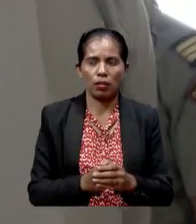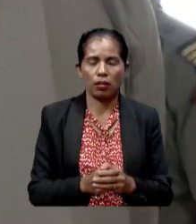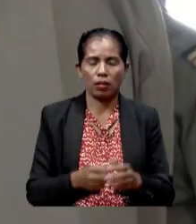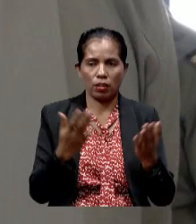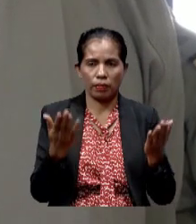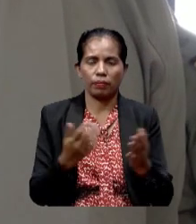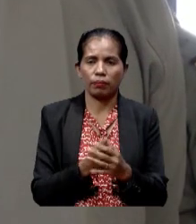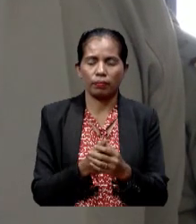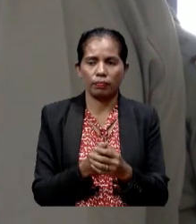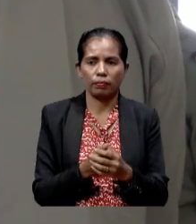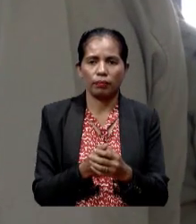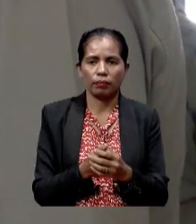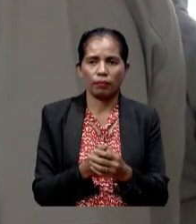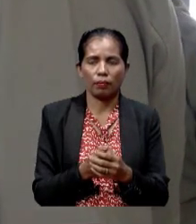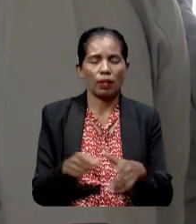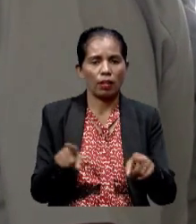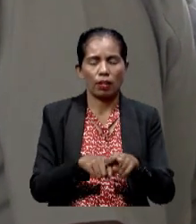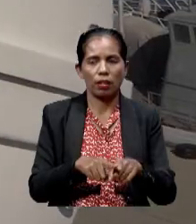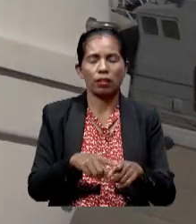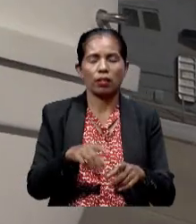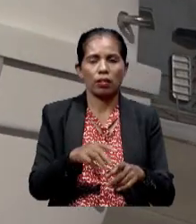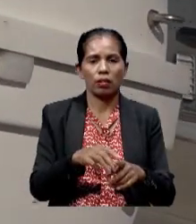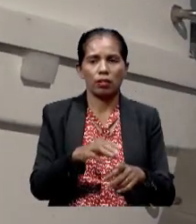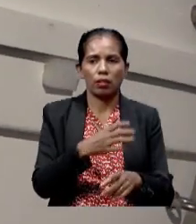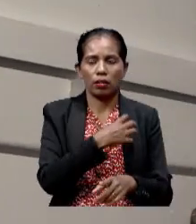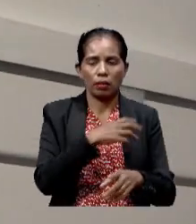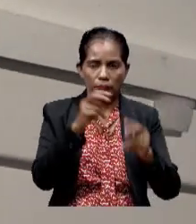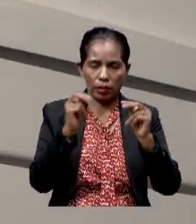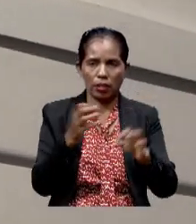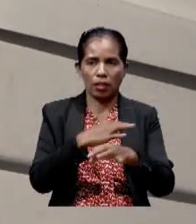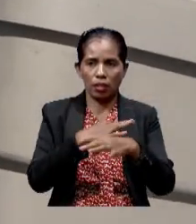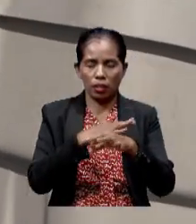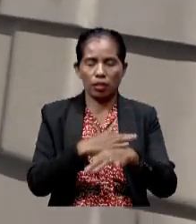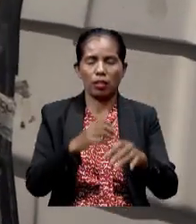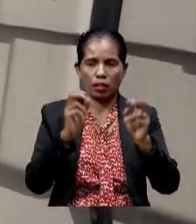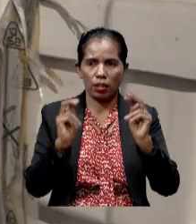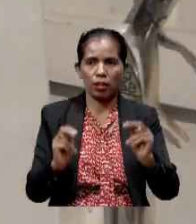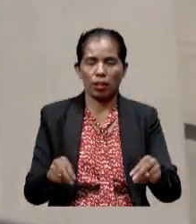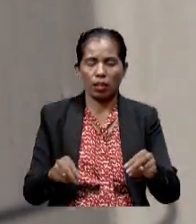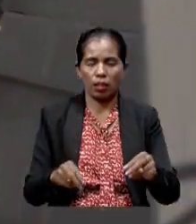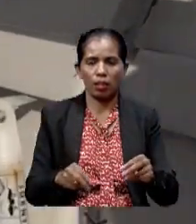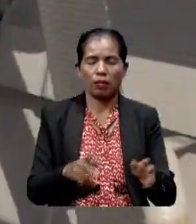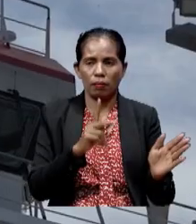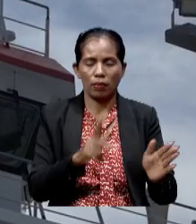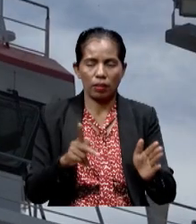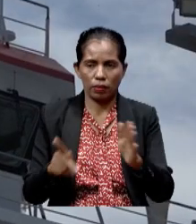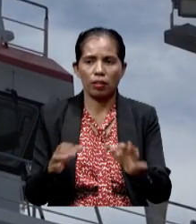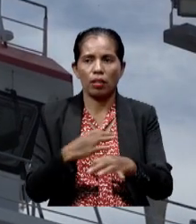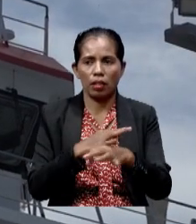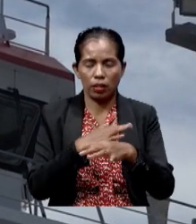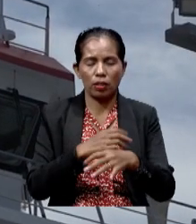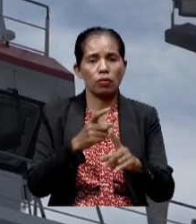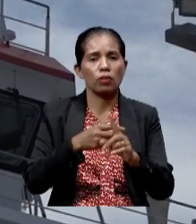ada di anasam yang komandan file rekomendasi kata persis hadiah i thank you badoki Planu ana kata fulang